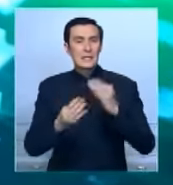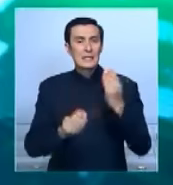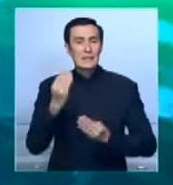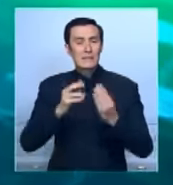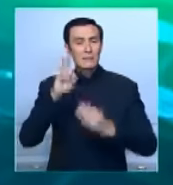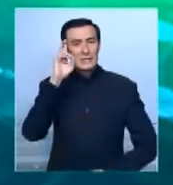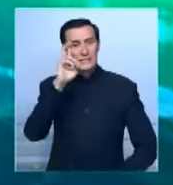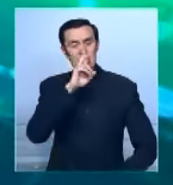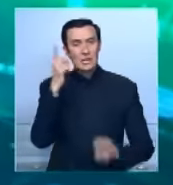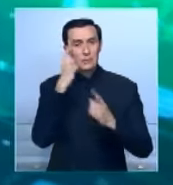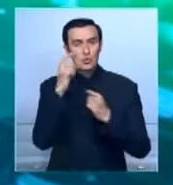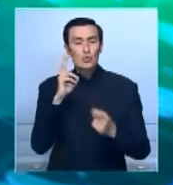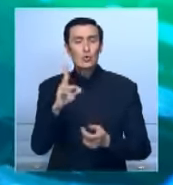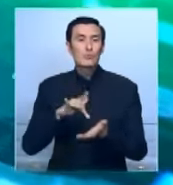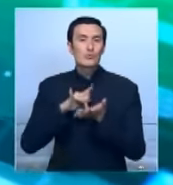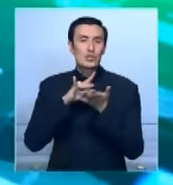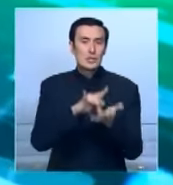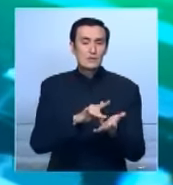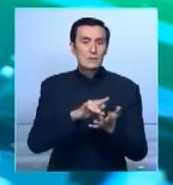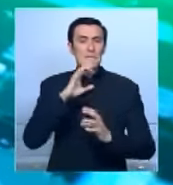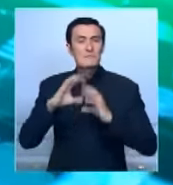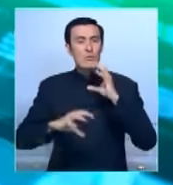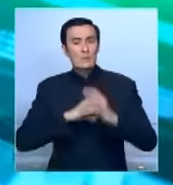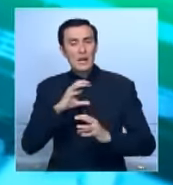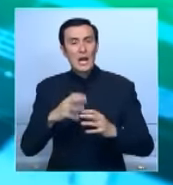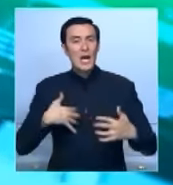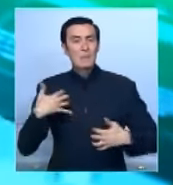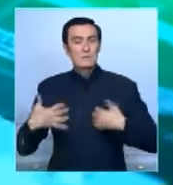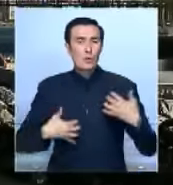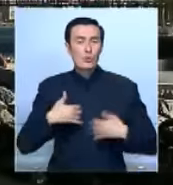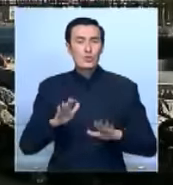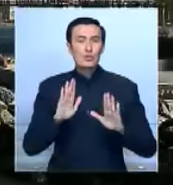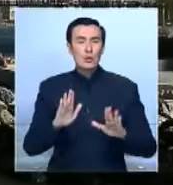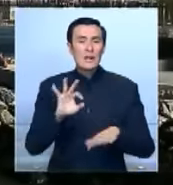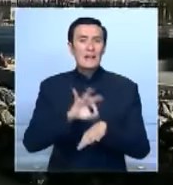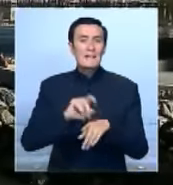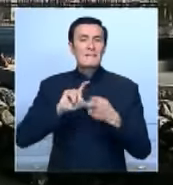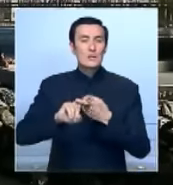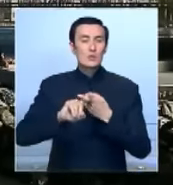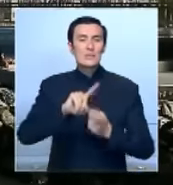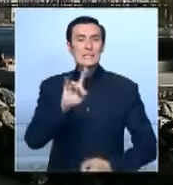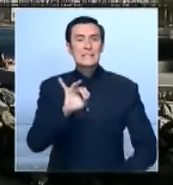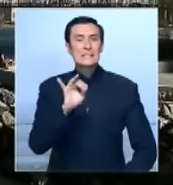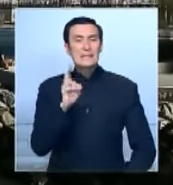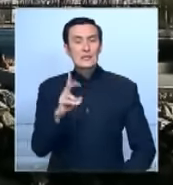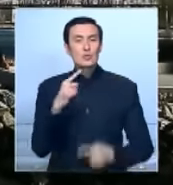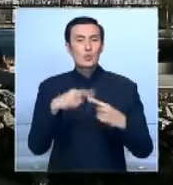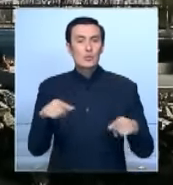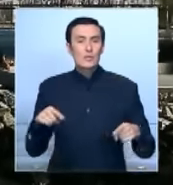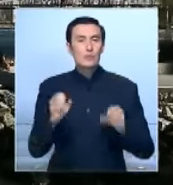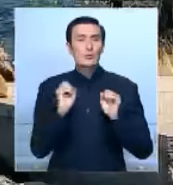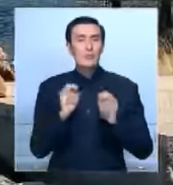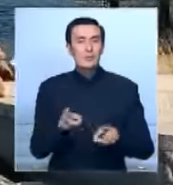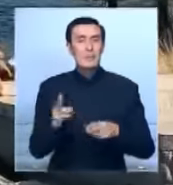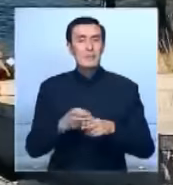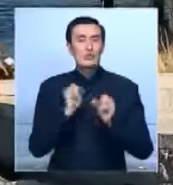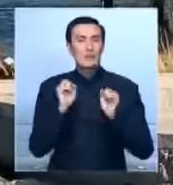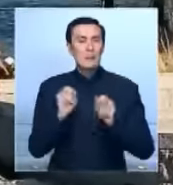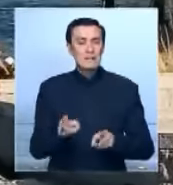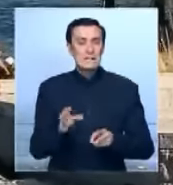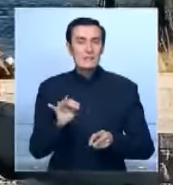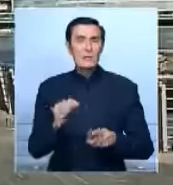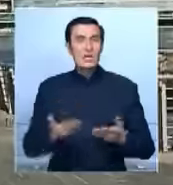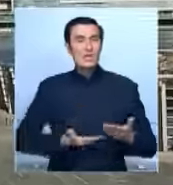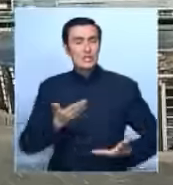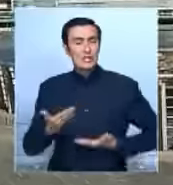Бразилии. Сообщается, что путешественники всего мира обеспокоены не только вирусом Зика, но и другими угрозами безопасности для